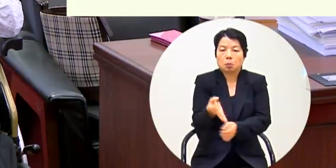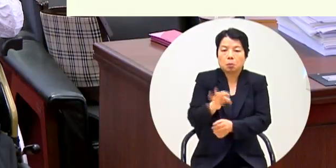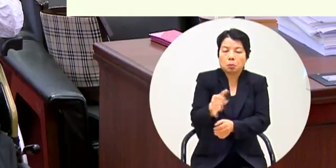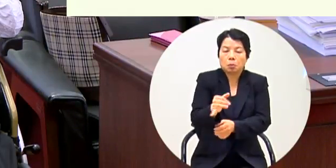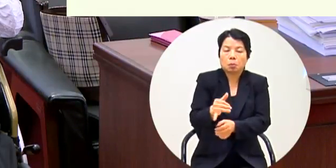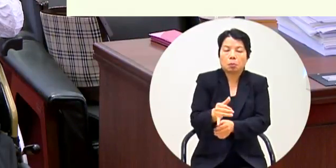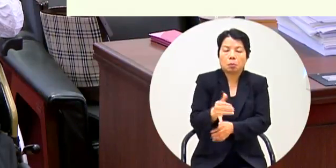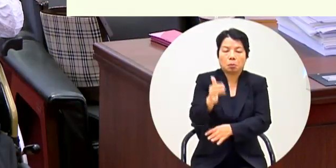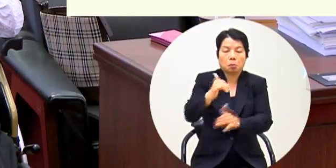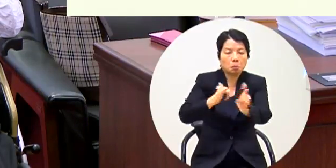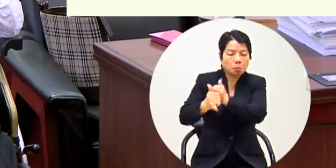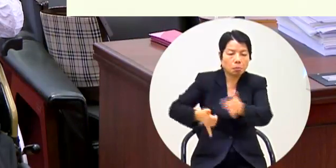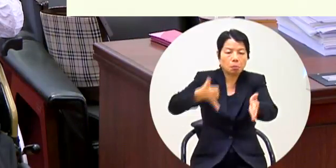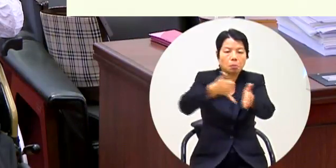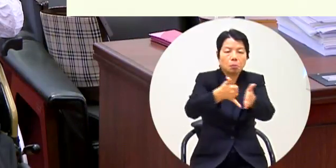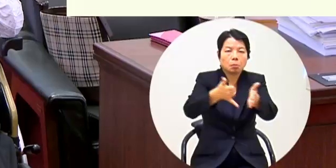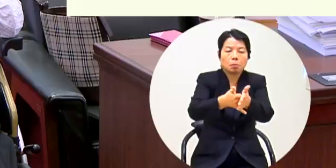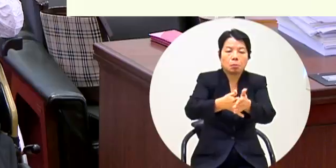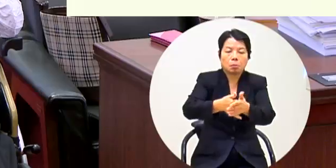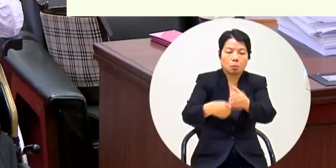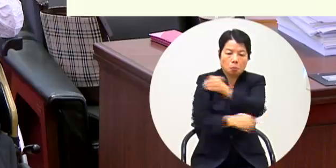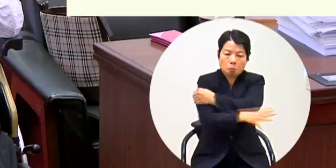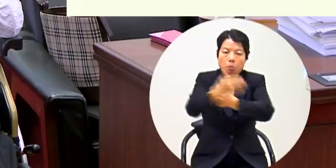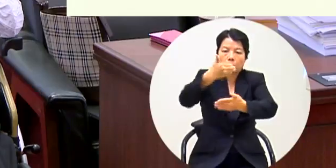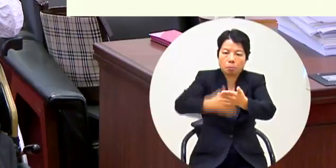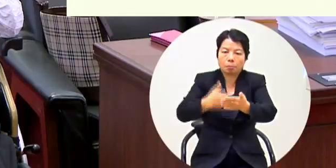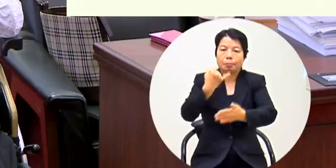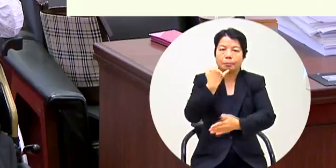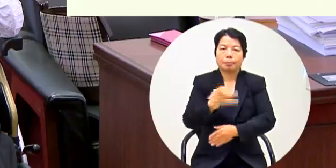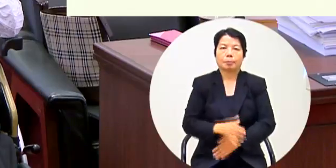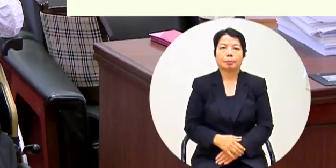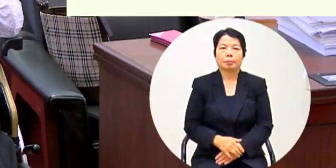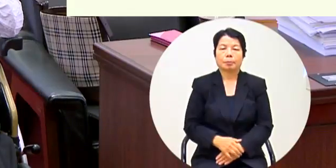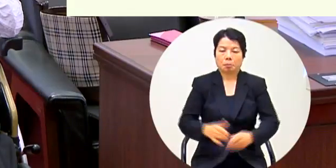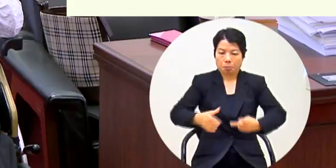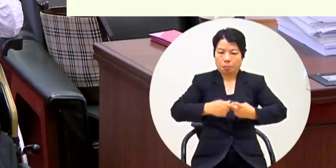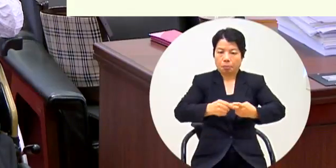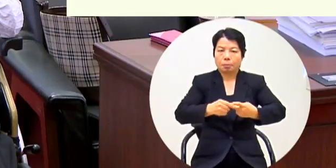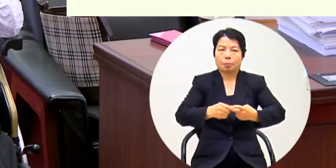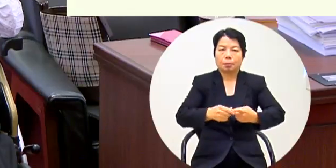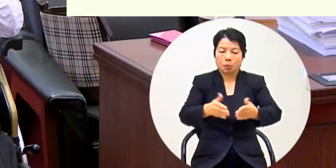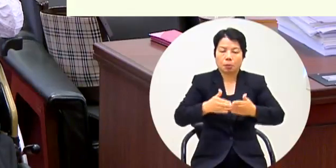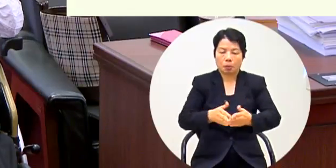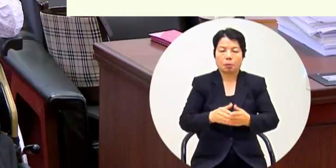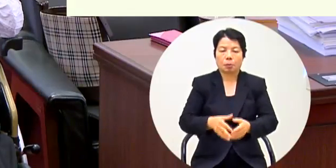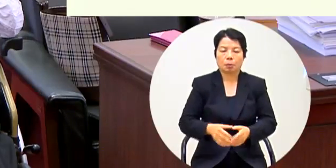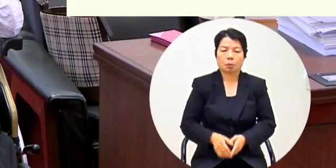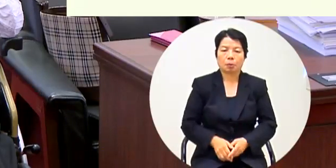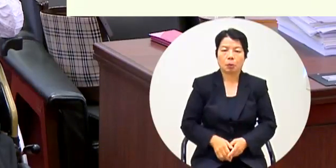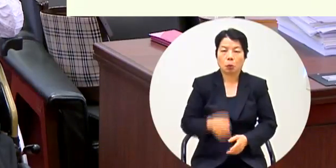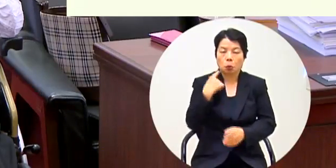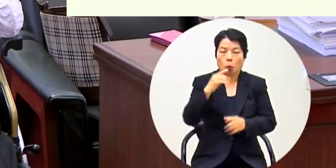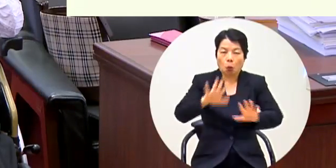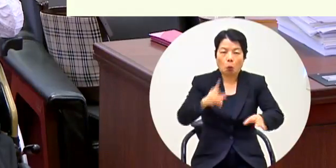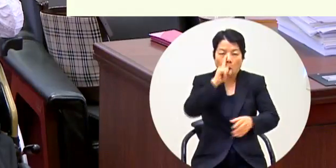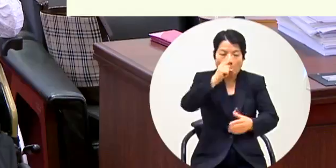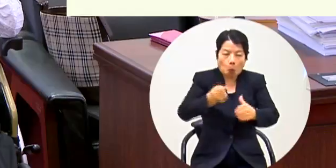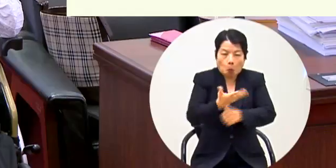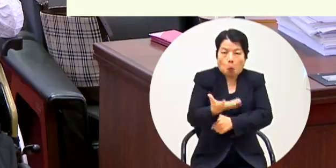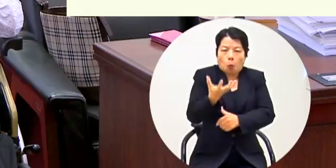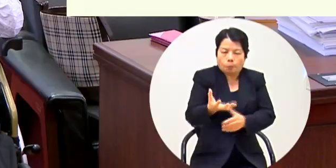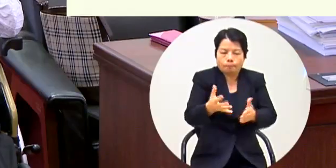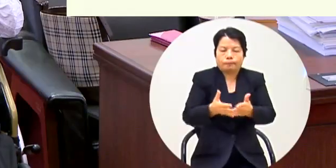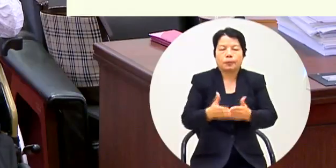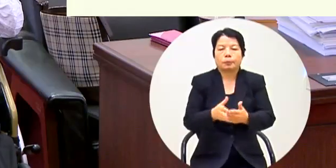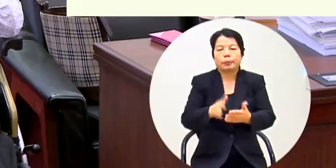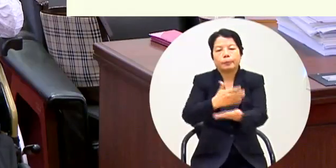之外，我觉得我们优先第一要务是赶快汰换高污染的二行程机车。好，这21万辆赶快把它换